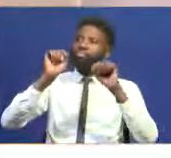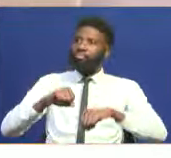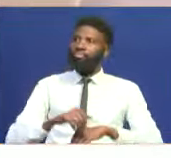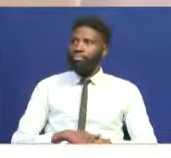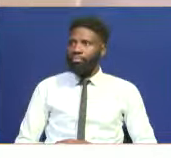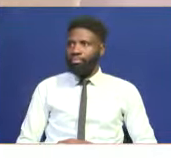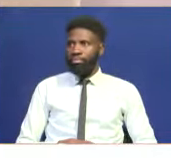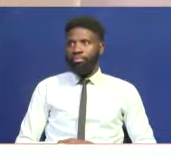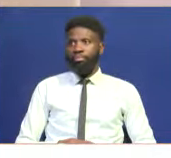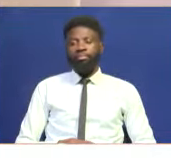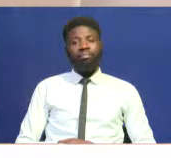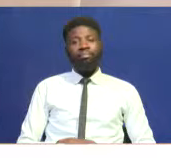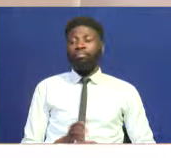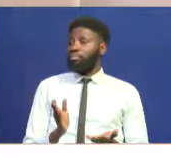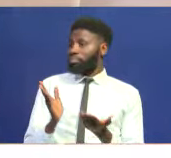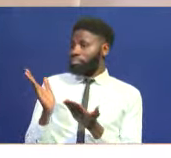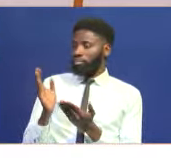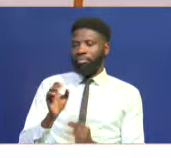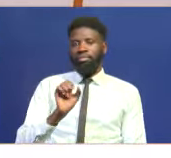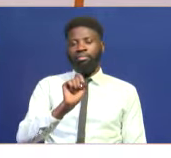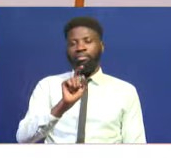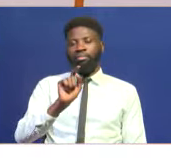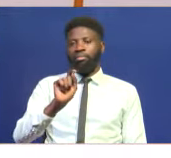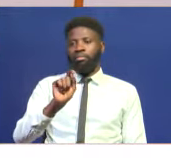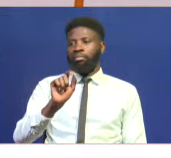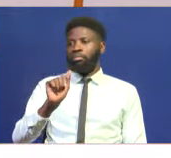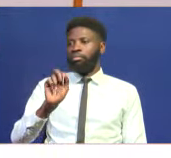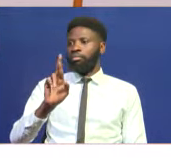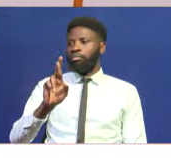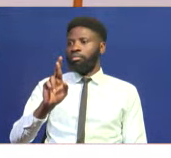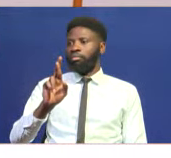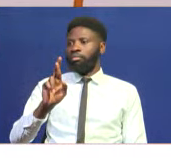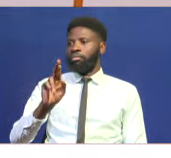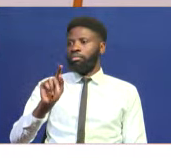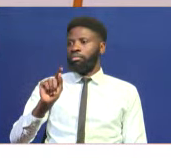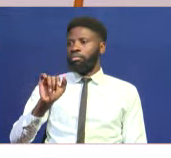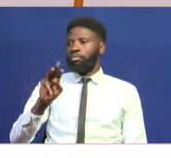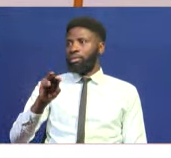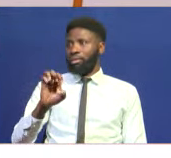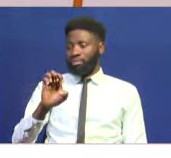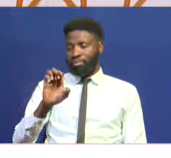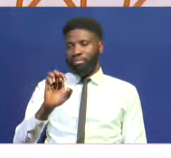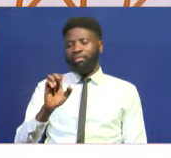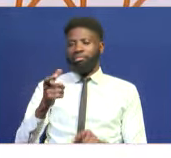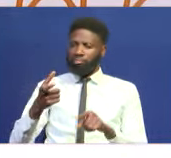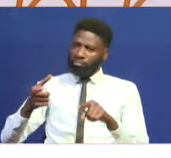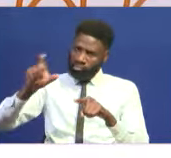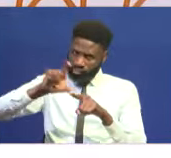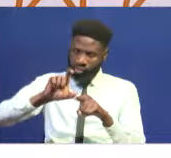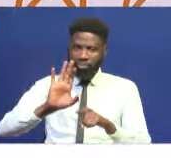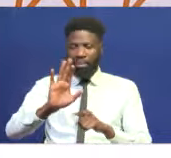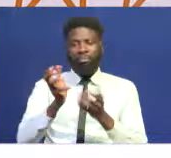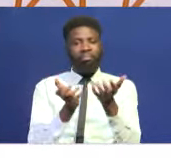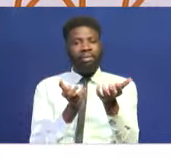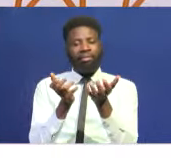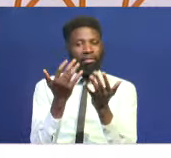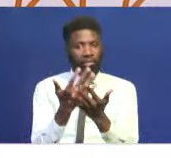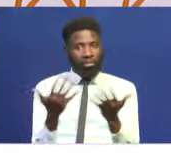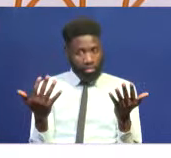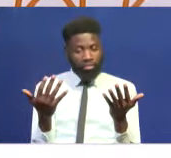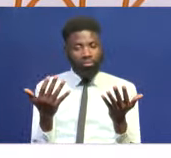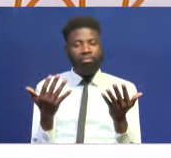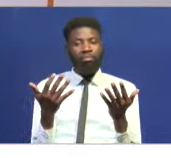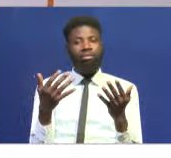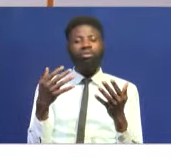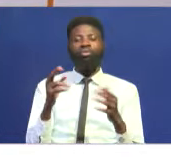imepanua wigo wake wa kibiashara kujumuisha vifaa vya kawi ya miale ya jua, ikilenga majengo ya biashara na nyumba za